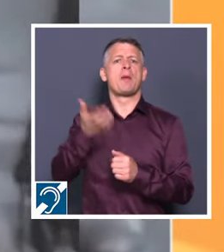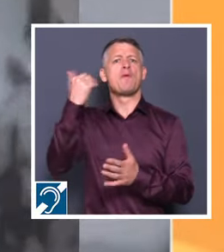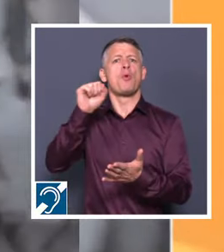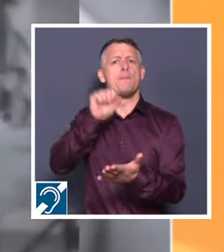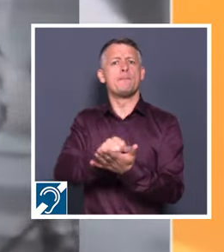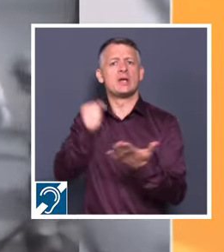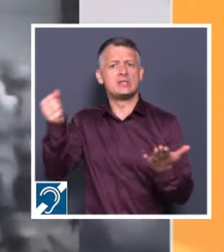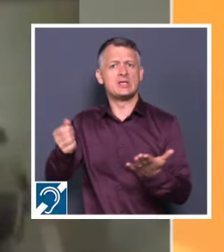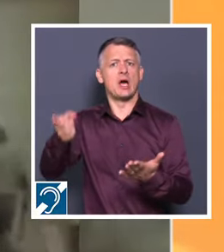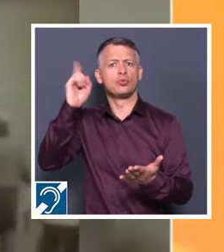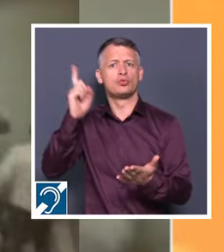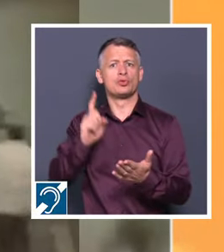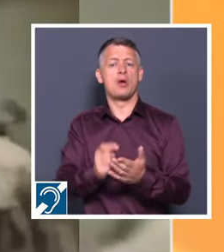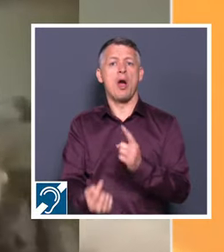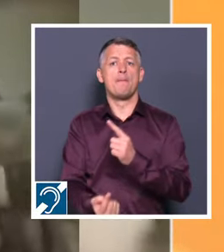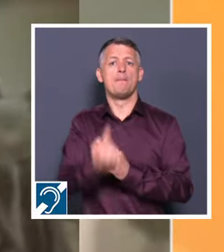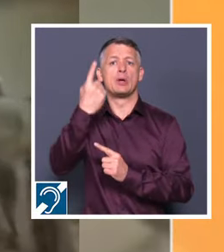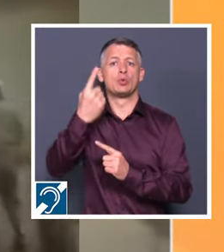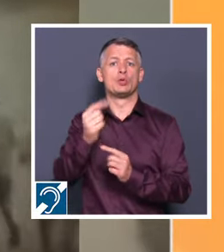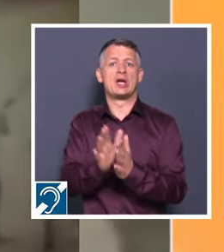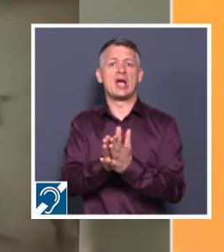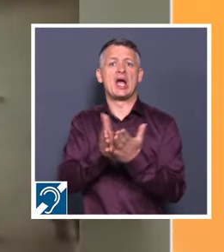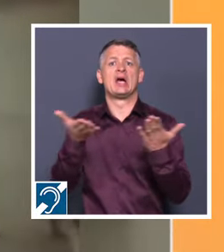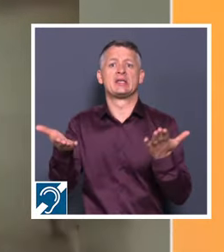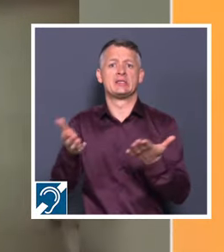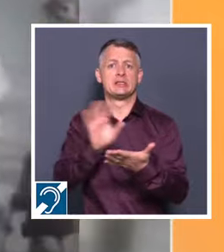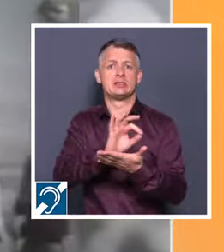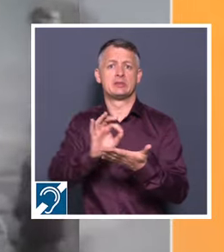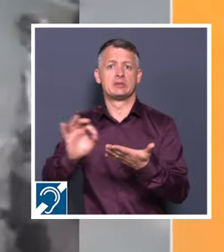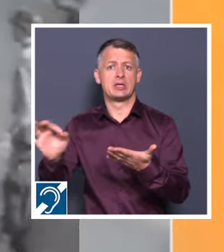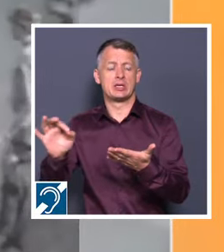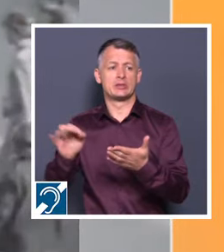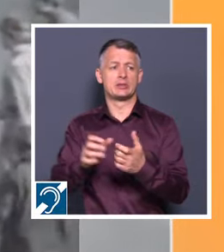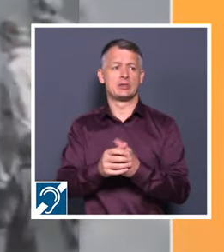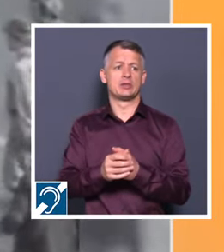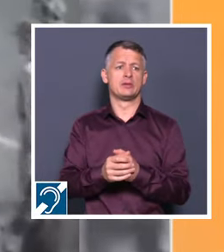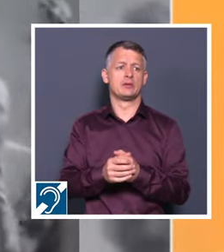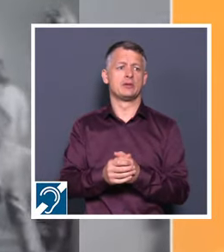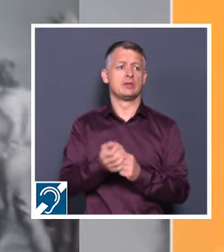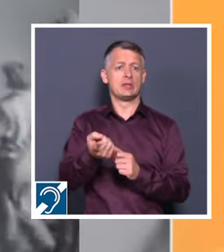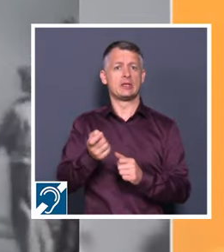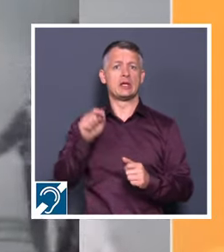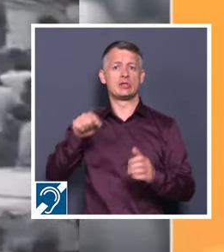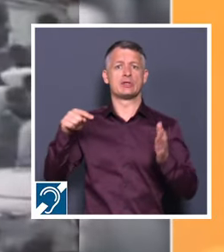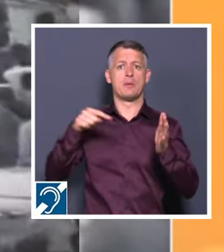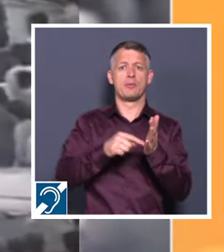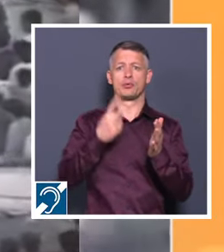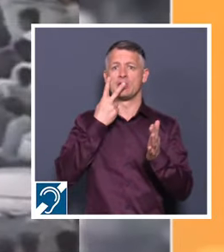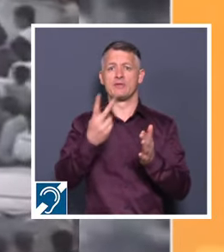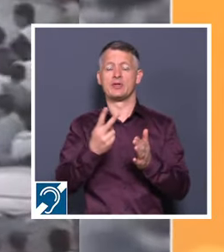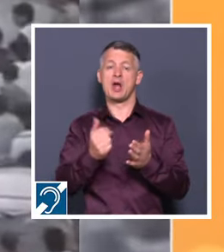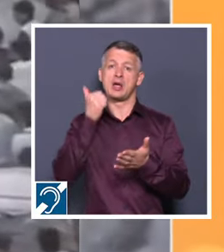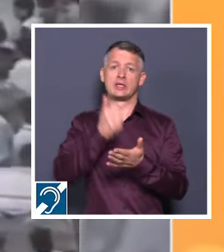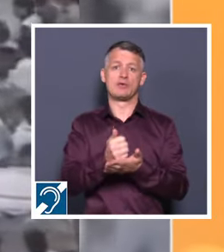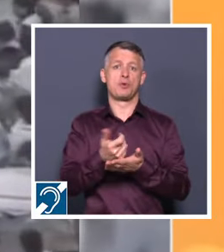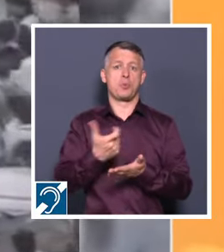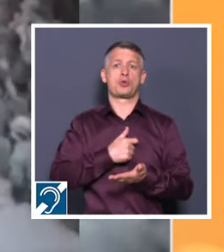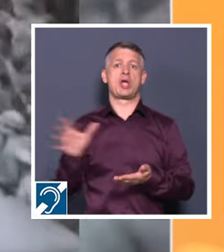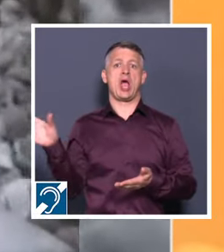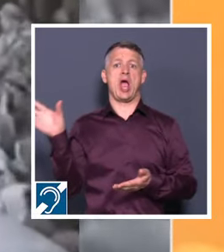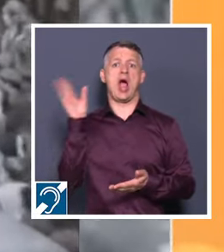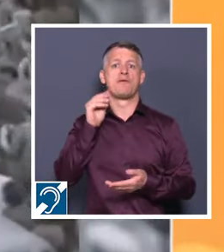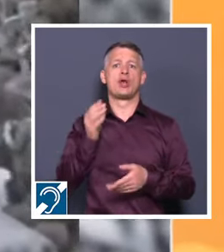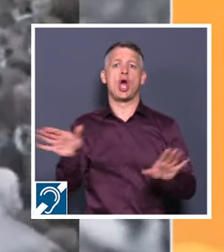acel moment, au apărut între timp cărți nenumărate și din acest punct de vedere adevărul poate afla oricine.